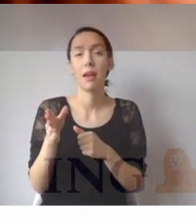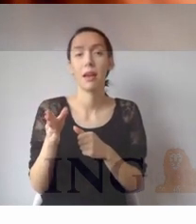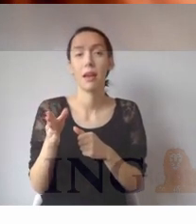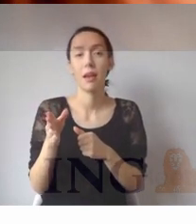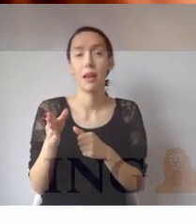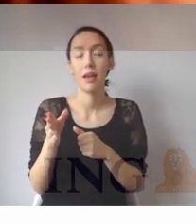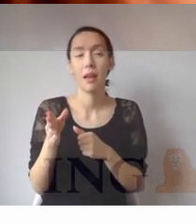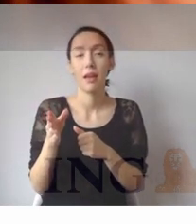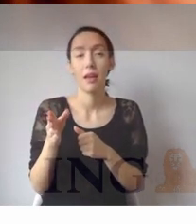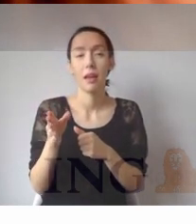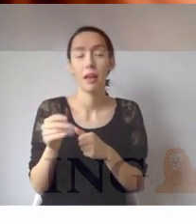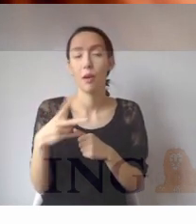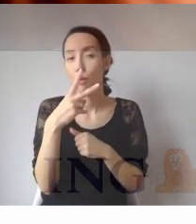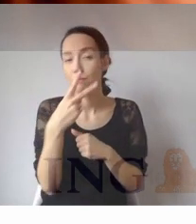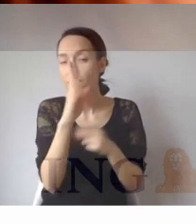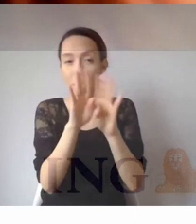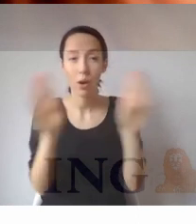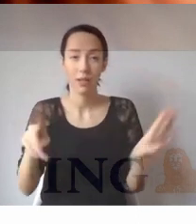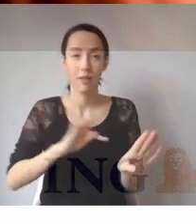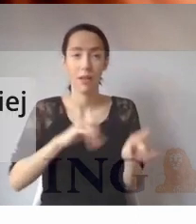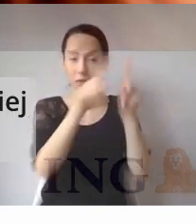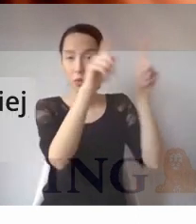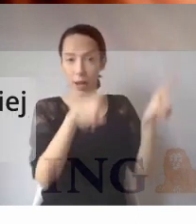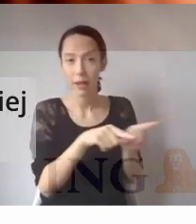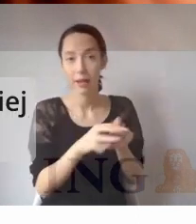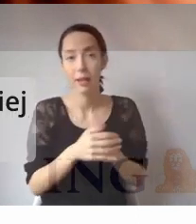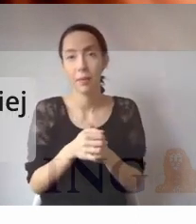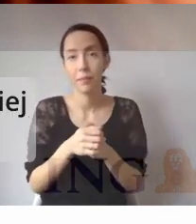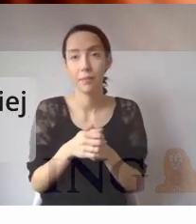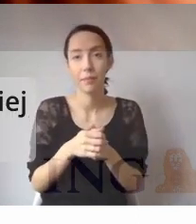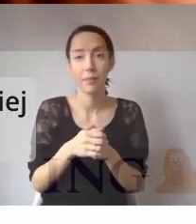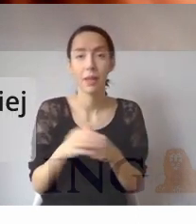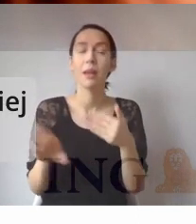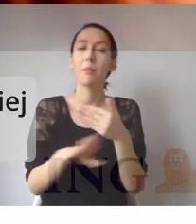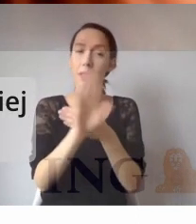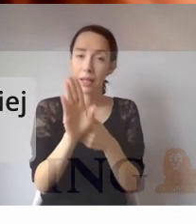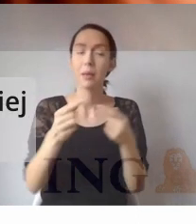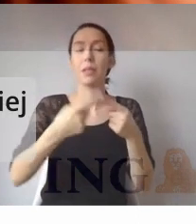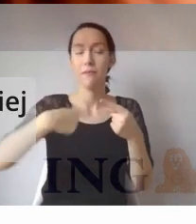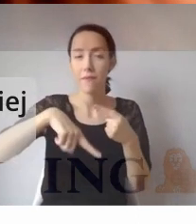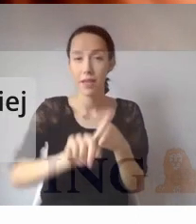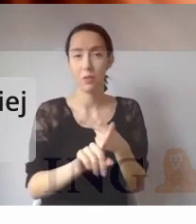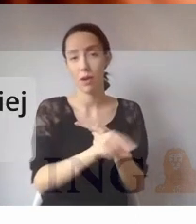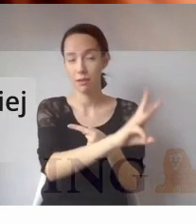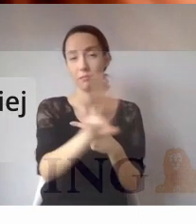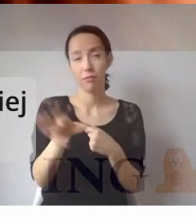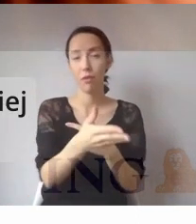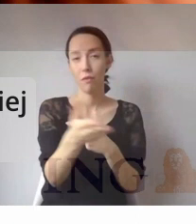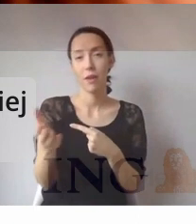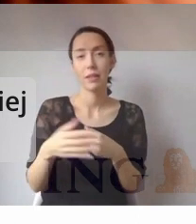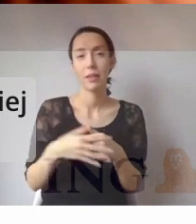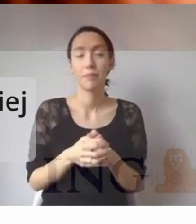Ta prezentacja zostanie do Państwa tutaj, ja przekażę organizatorem ją, także będziecie mogli też do niej w każdej chwili